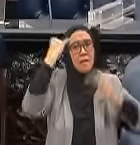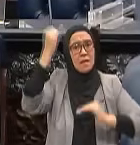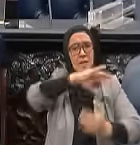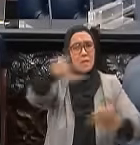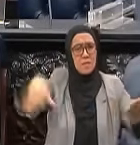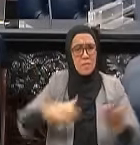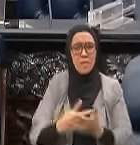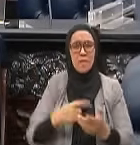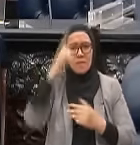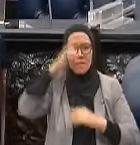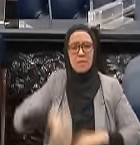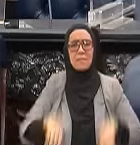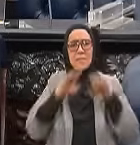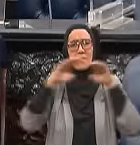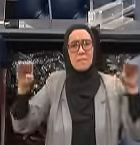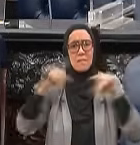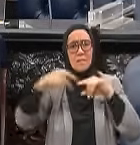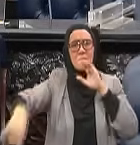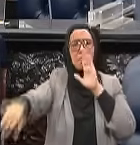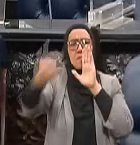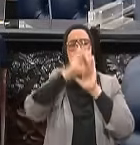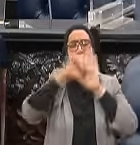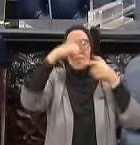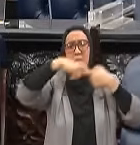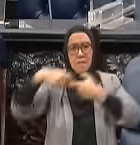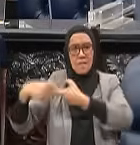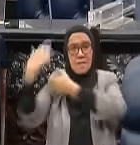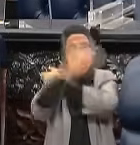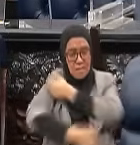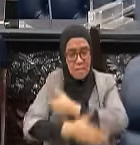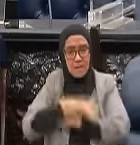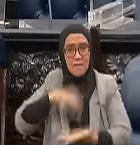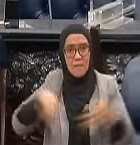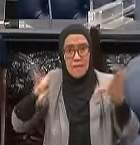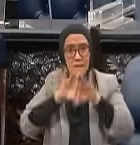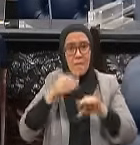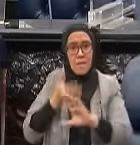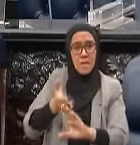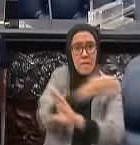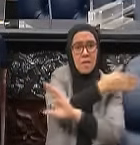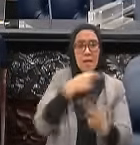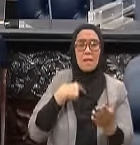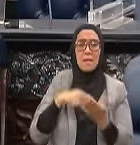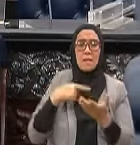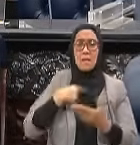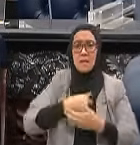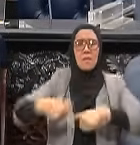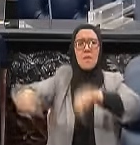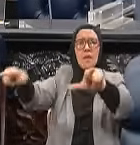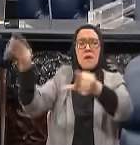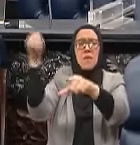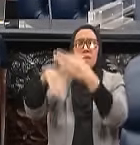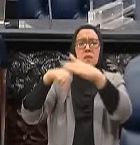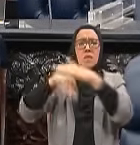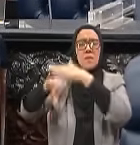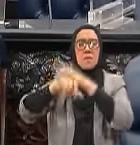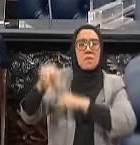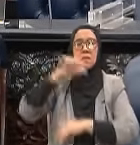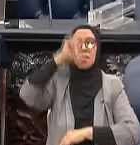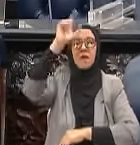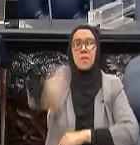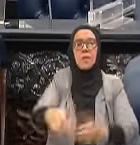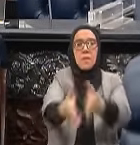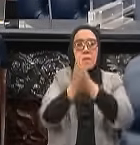Jacks belum ini kita benarkan berkemas Ok mereka tak perlu minta Diessel domestic shipping